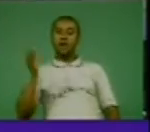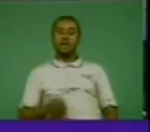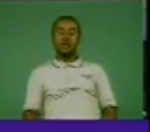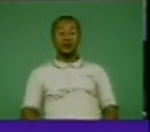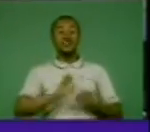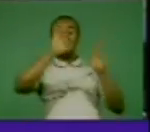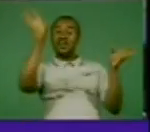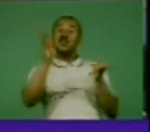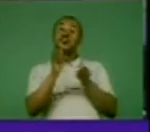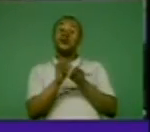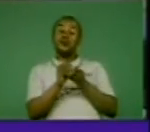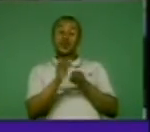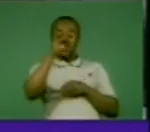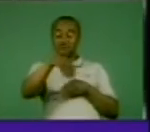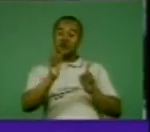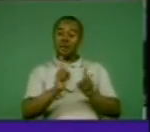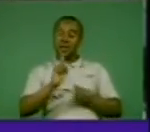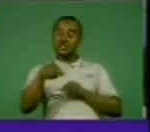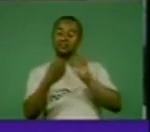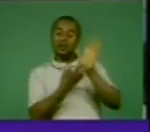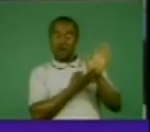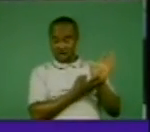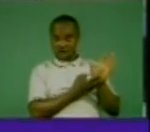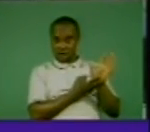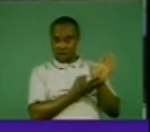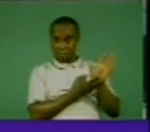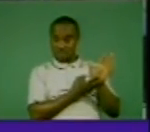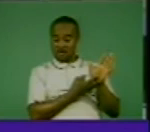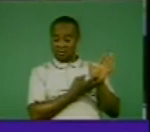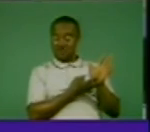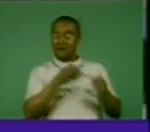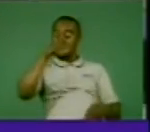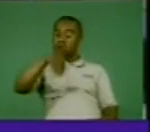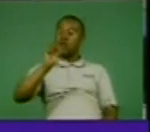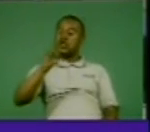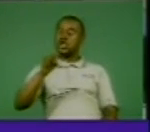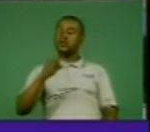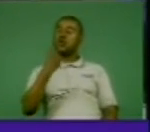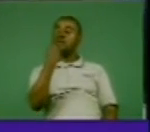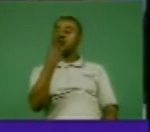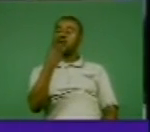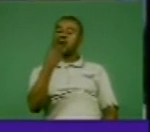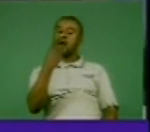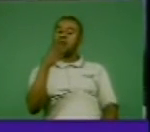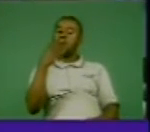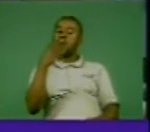Jumla ya kura za hapana zilikuwa 8, kura za ndio zilikuwa 146.